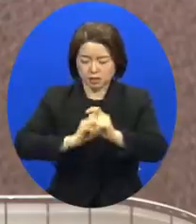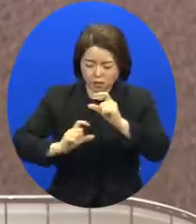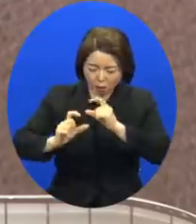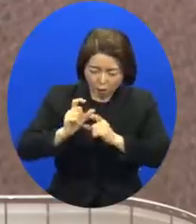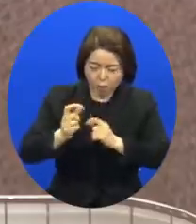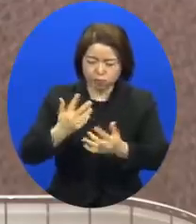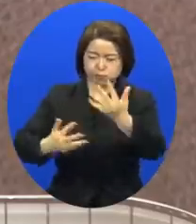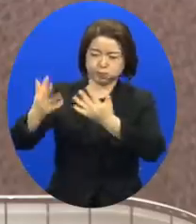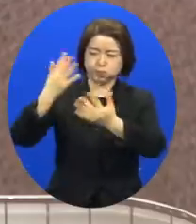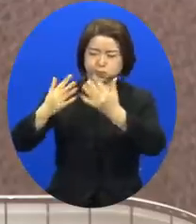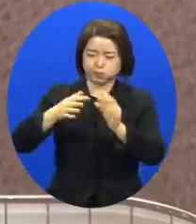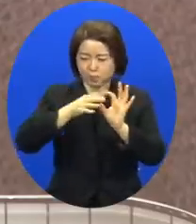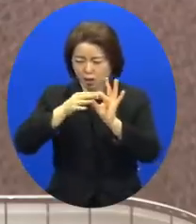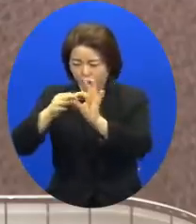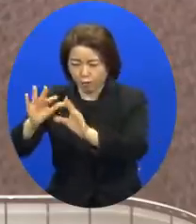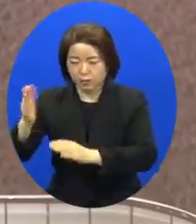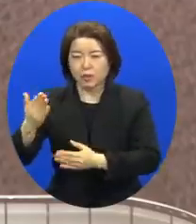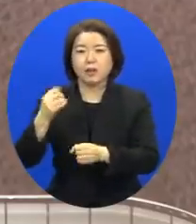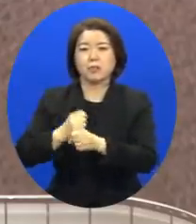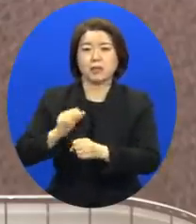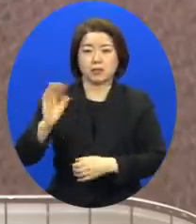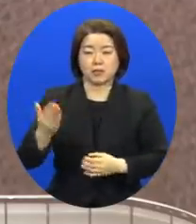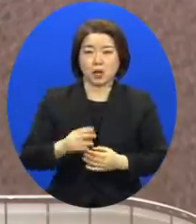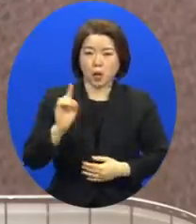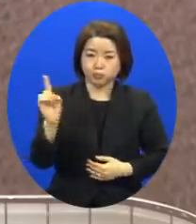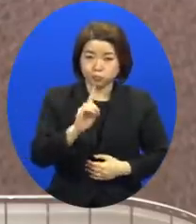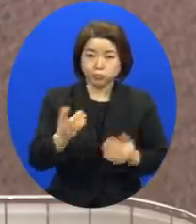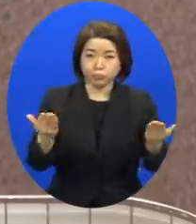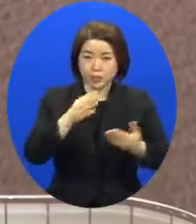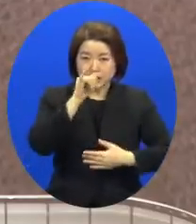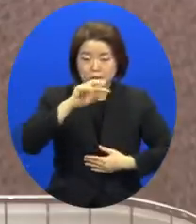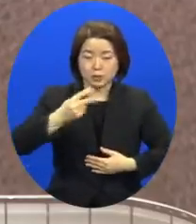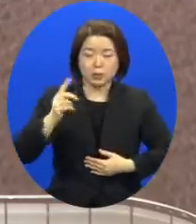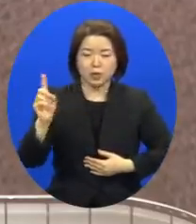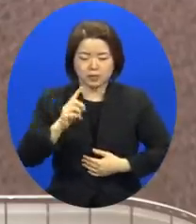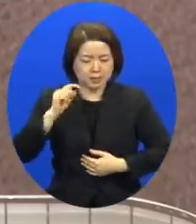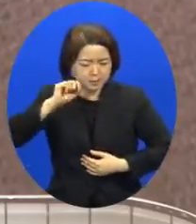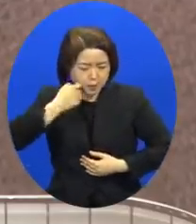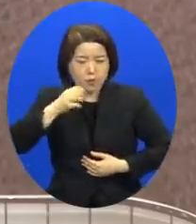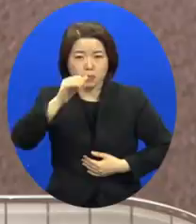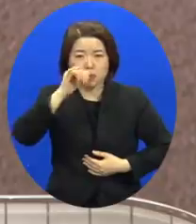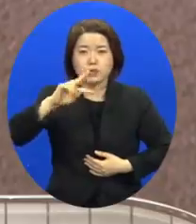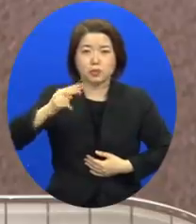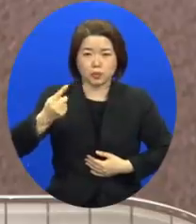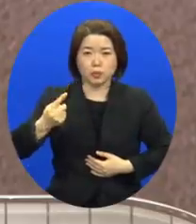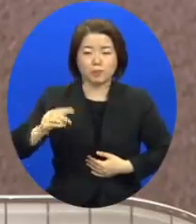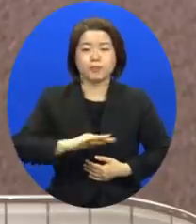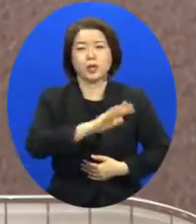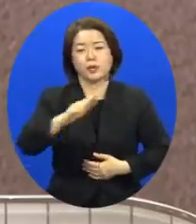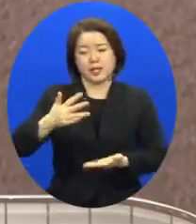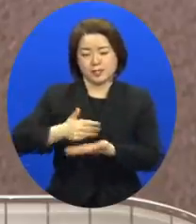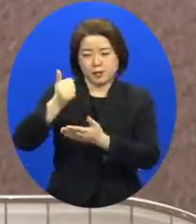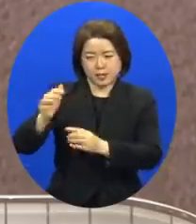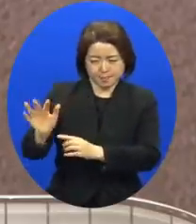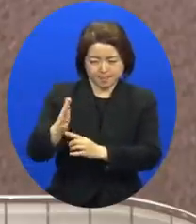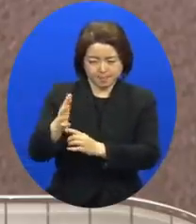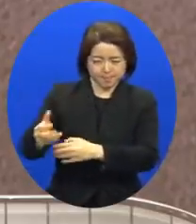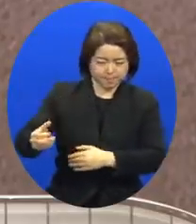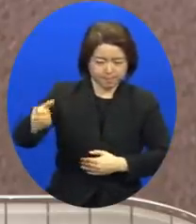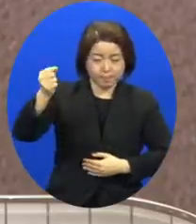합니다 무슨 일이 있어도 어떤 어려움이 와도 우리는 여호와 의 깃발을 들고 있을